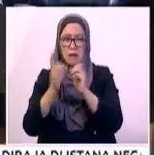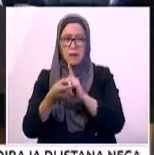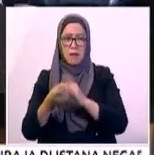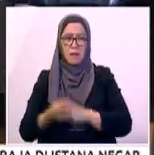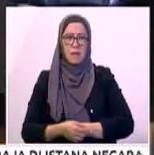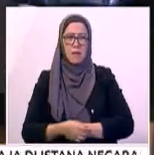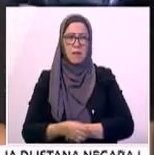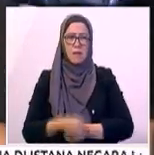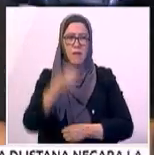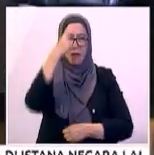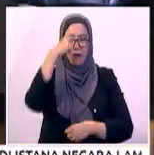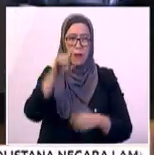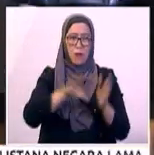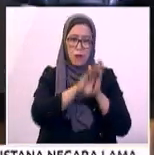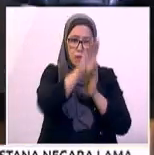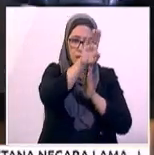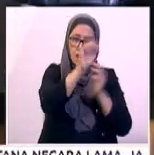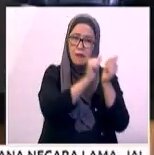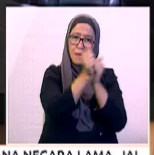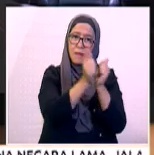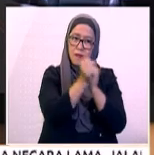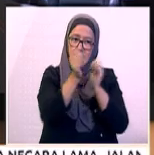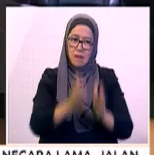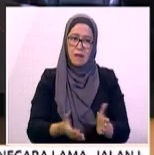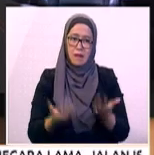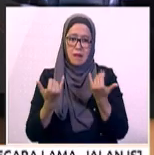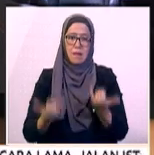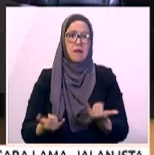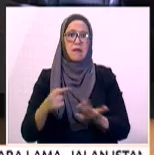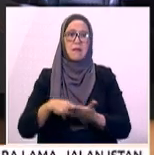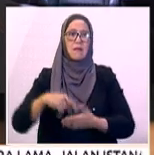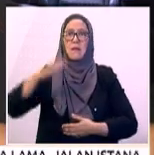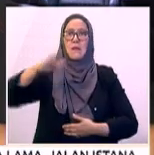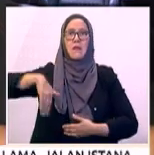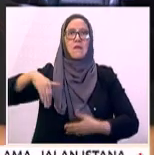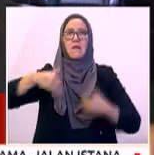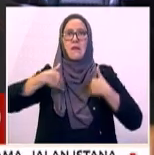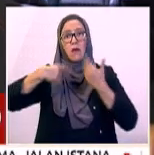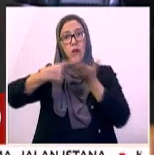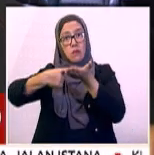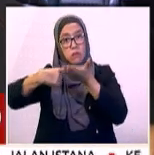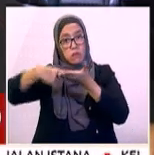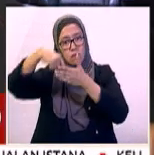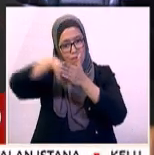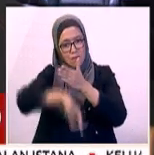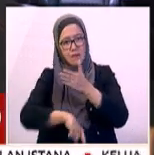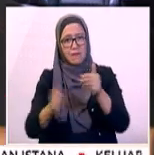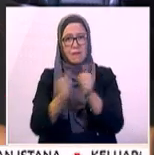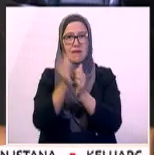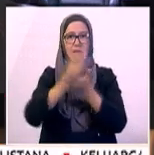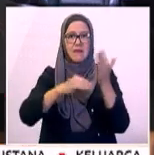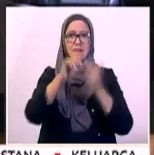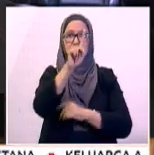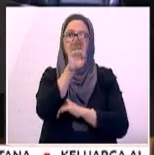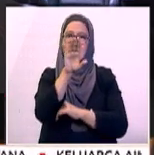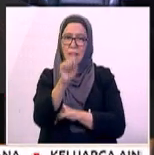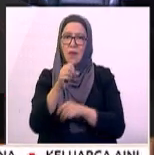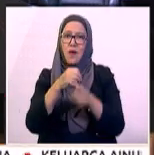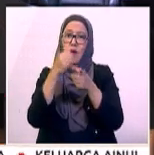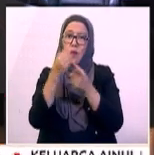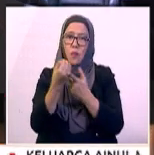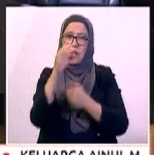Tapi untuk pembangunan atlet, buat masa ini kita masih belum ada perbincangan secara lanjut dengan pihak KBS ataupun pihak Majlis Sukan